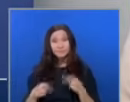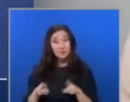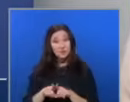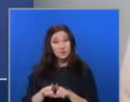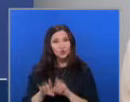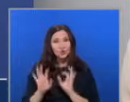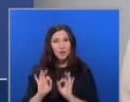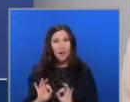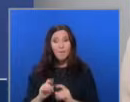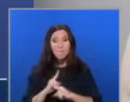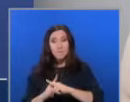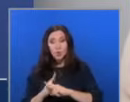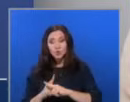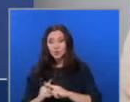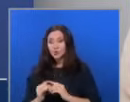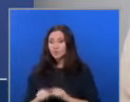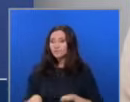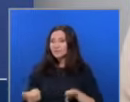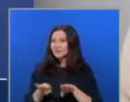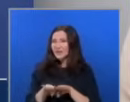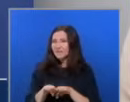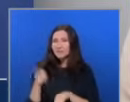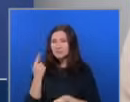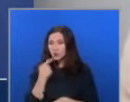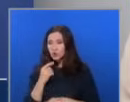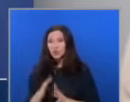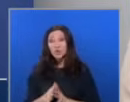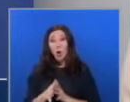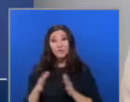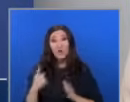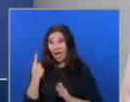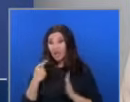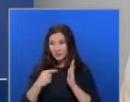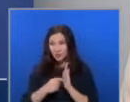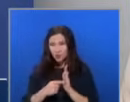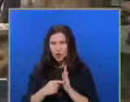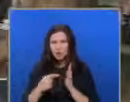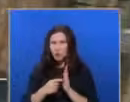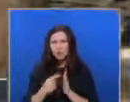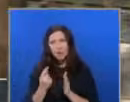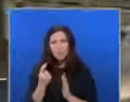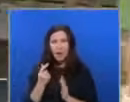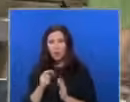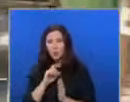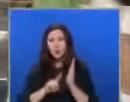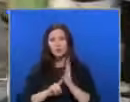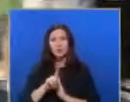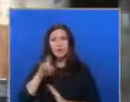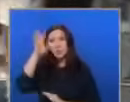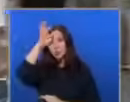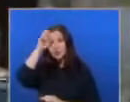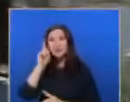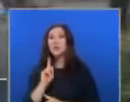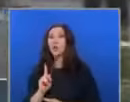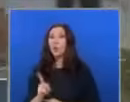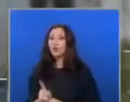Също така положителното сравнение с миналата година, че нараства с една точка, точка и нещо, резултата на учениците,